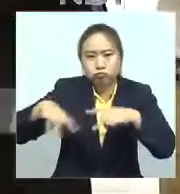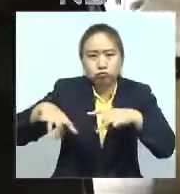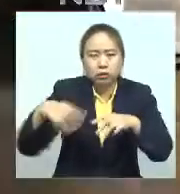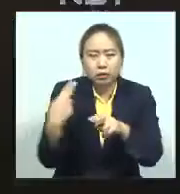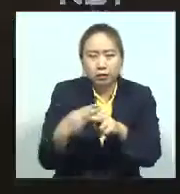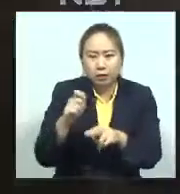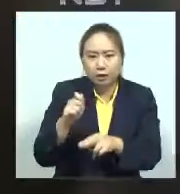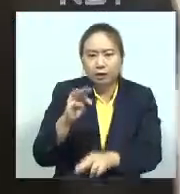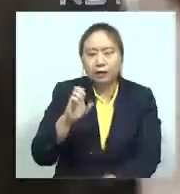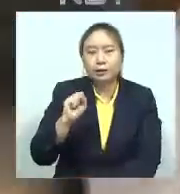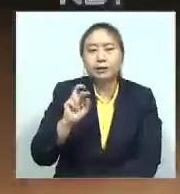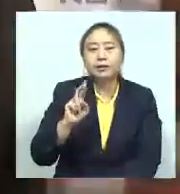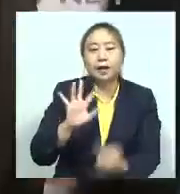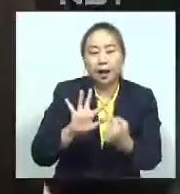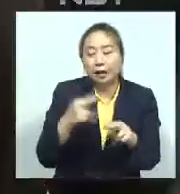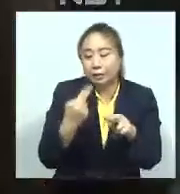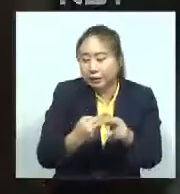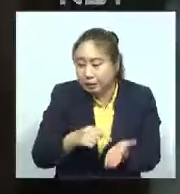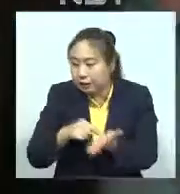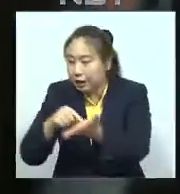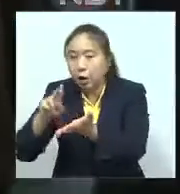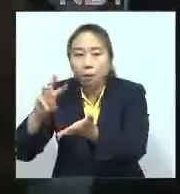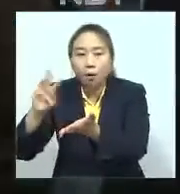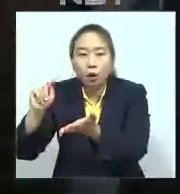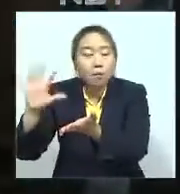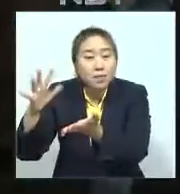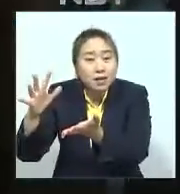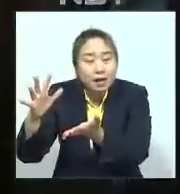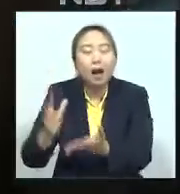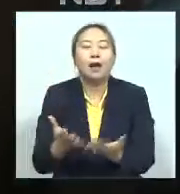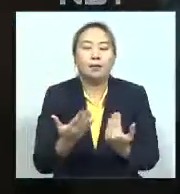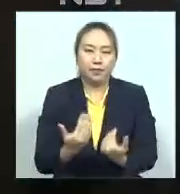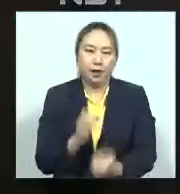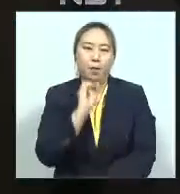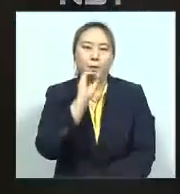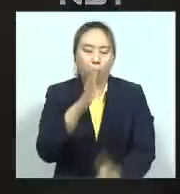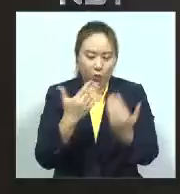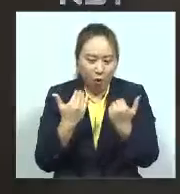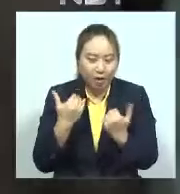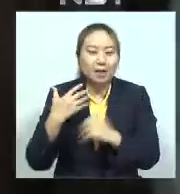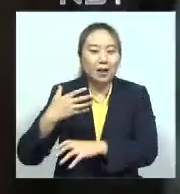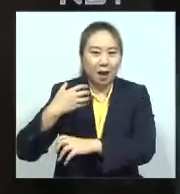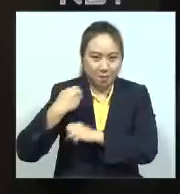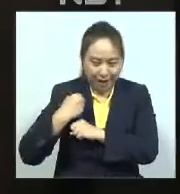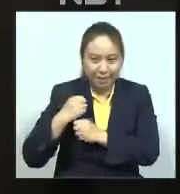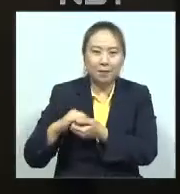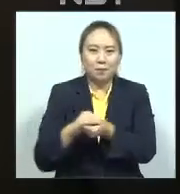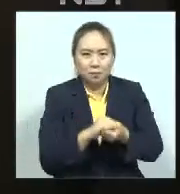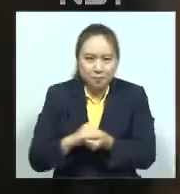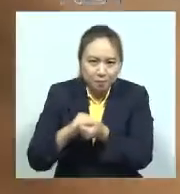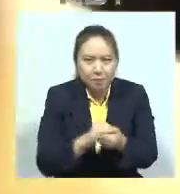ยไม่ได้รับเสนอชื่อเป็นรัฐมนตรีนะคะโดยนายจุรินทร์ก็ยืนยันว่าพรรคประชาธิปัตย์ยังมีความเป็นหนึ่งเดียวกัน